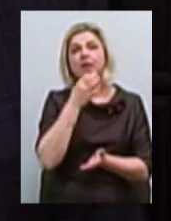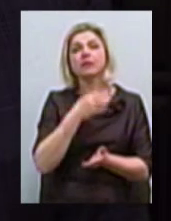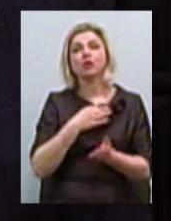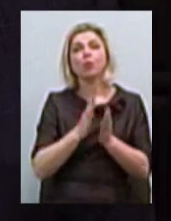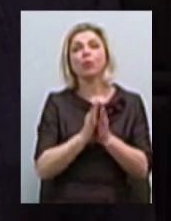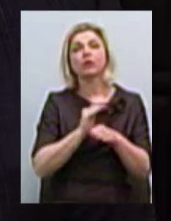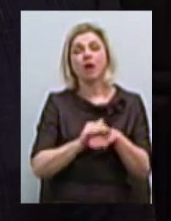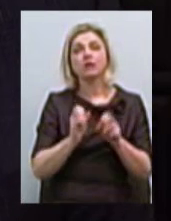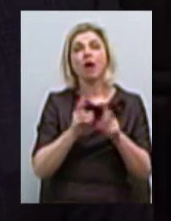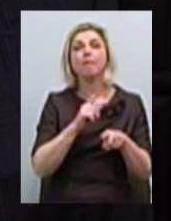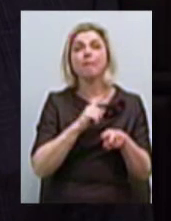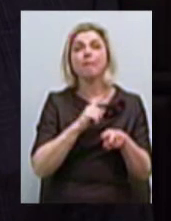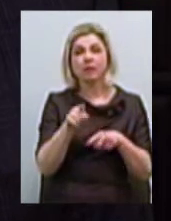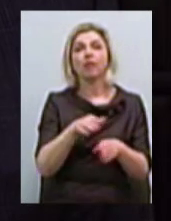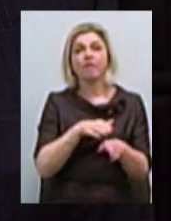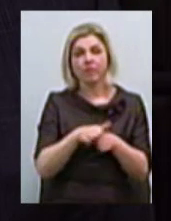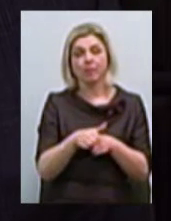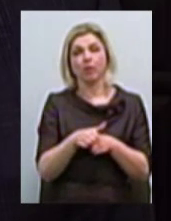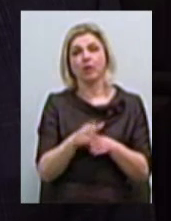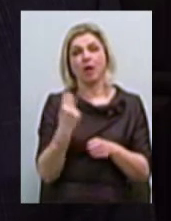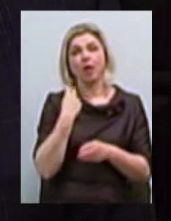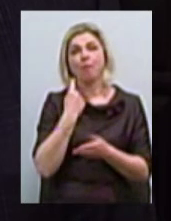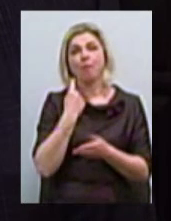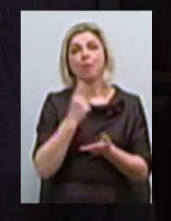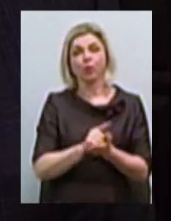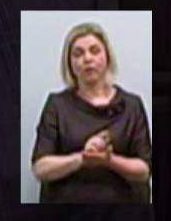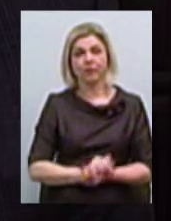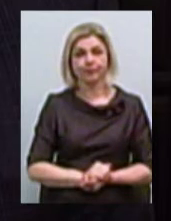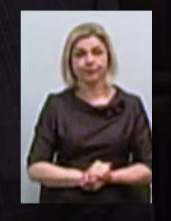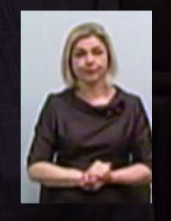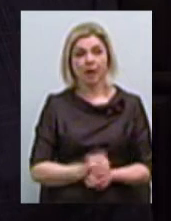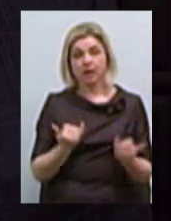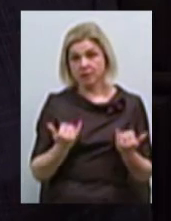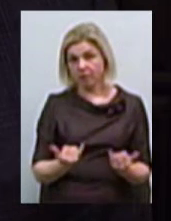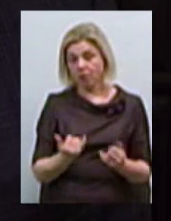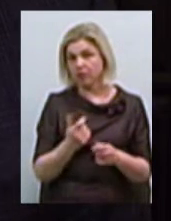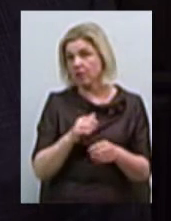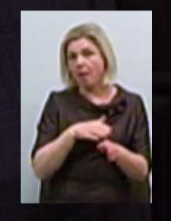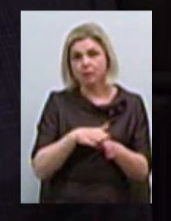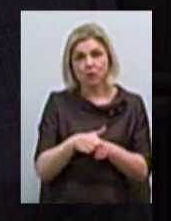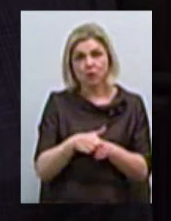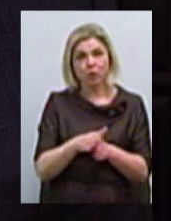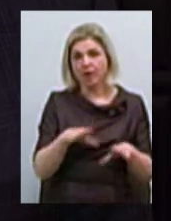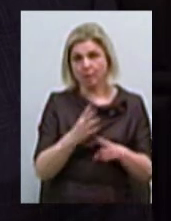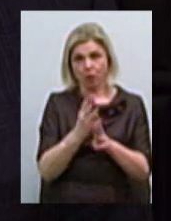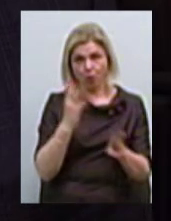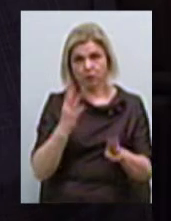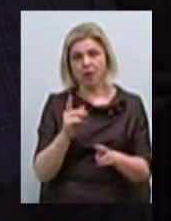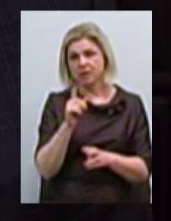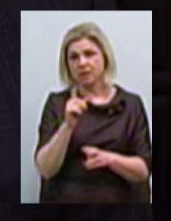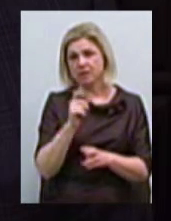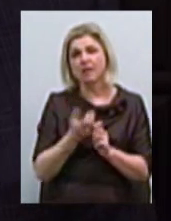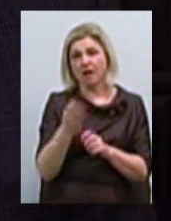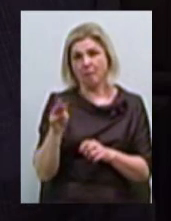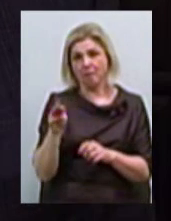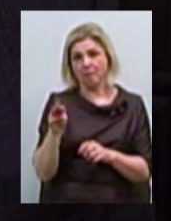ви справились в податковій інспекції? Ви знаєте, на сьогоднішній день абсолютно не було ніякої черги, я буквально справився за декілька